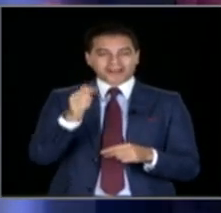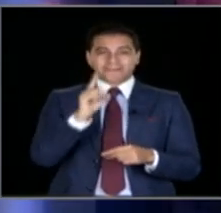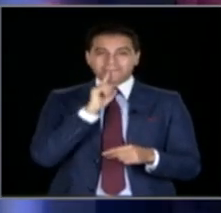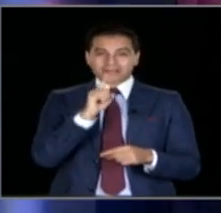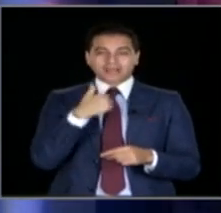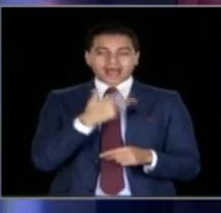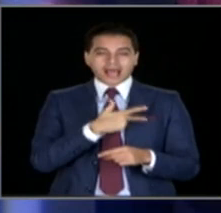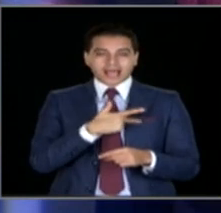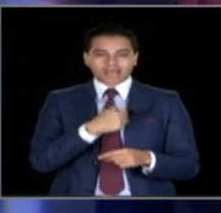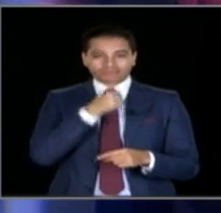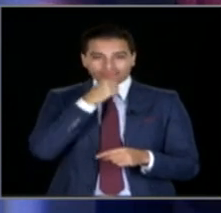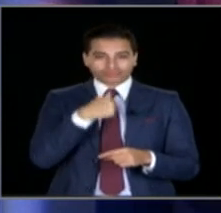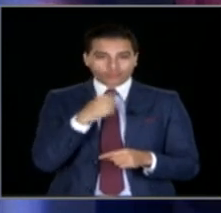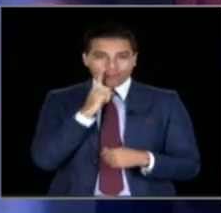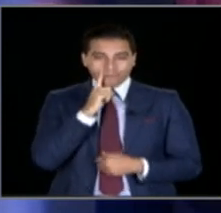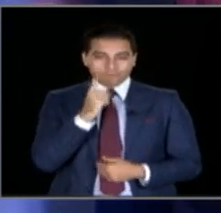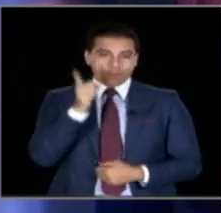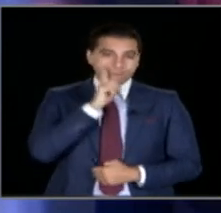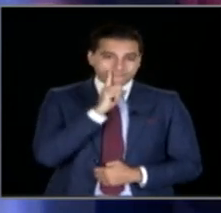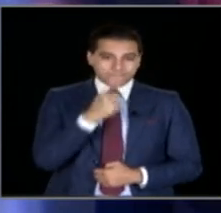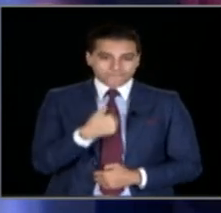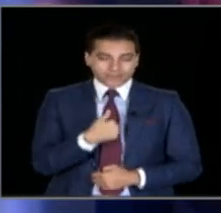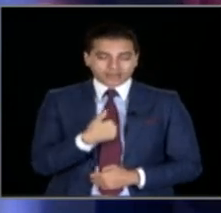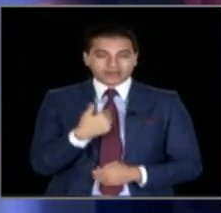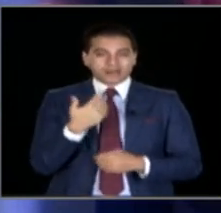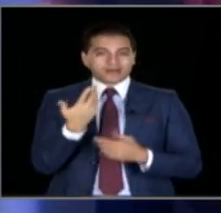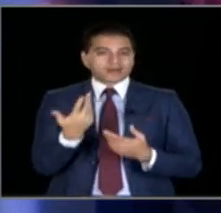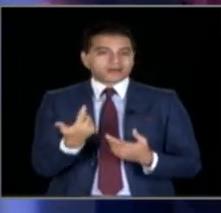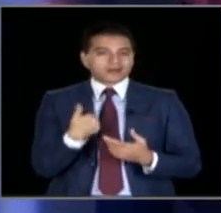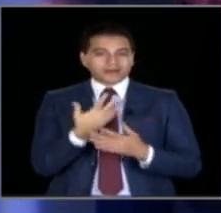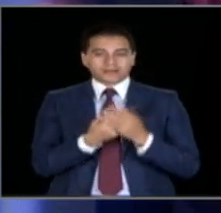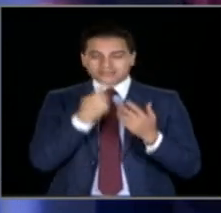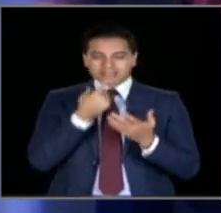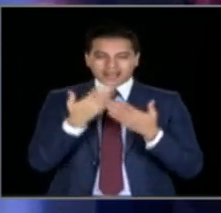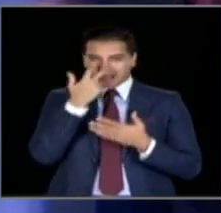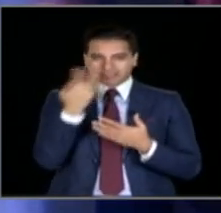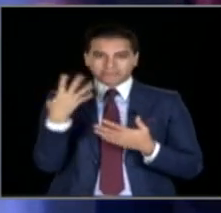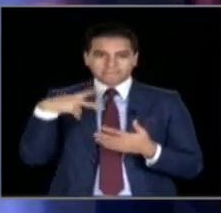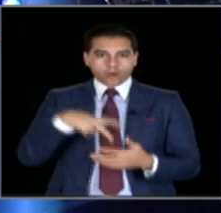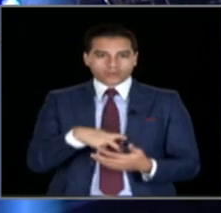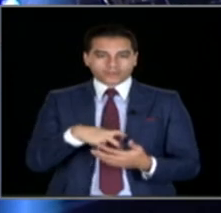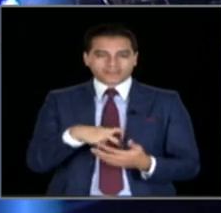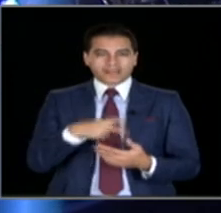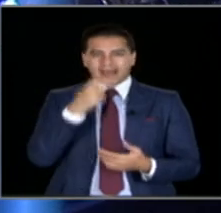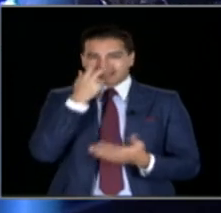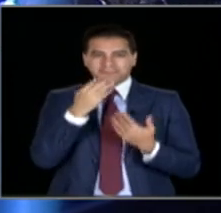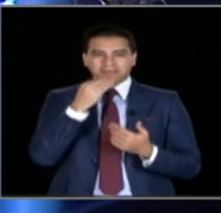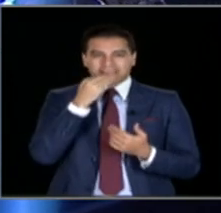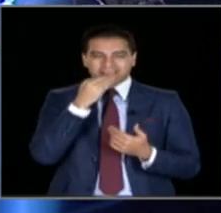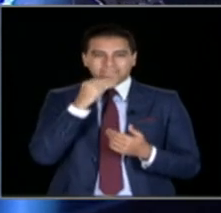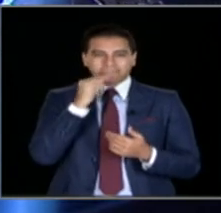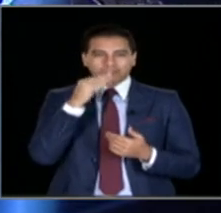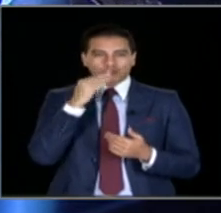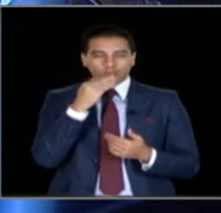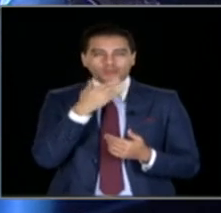اسم جدتي، وجدتي مامه ماما السنه اللي انا اتولدت فيها كانت سنه 84، كان في بسكوت حلو اسمه بسكوت رشا، فمامه